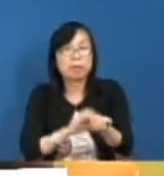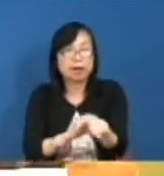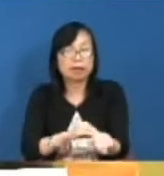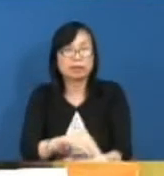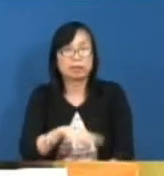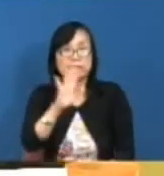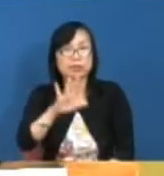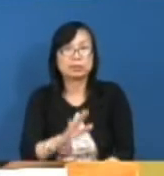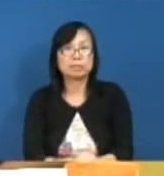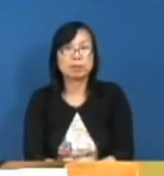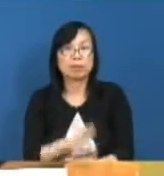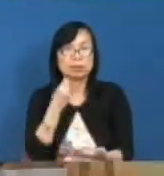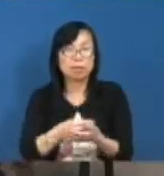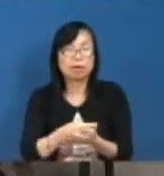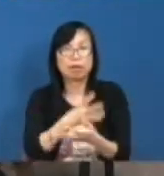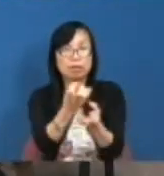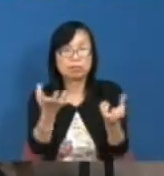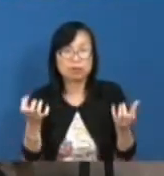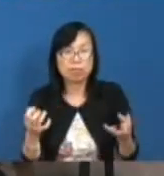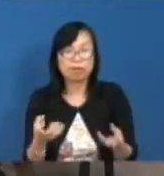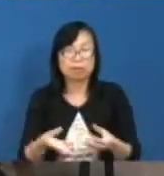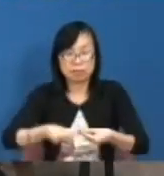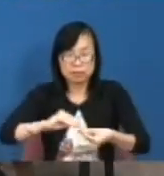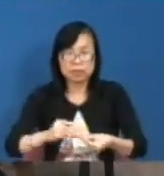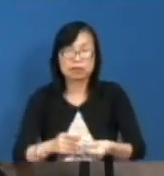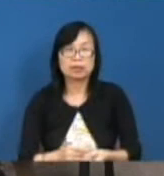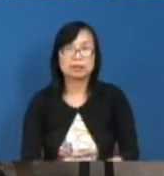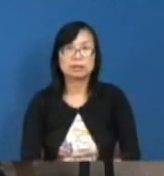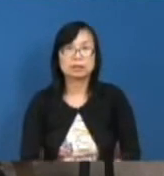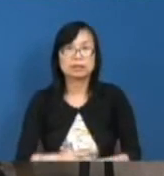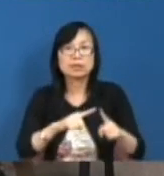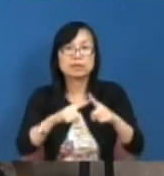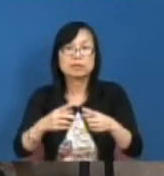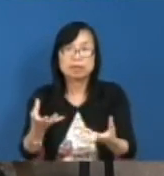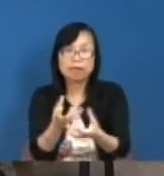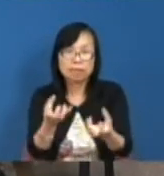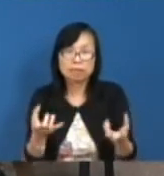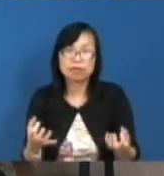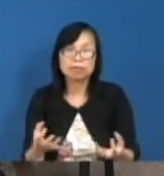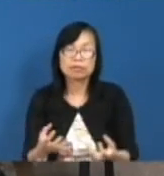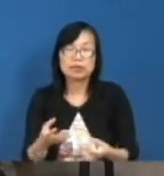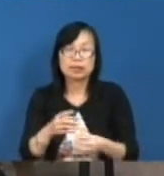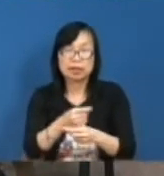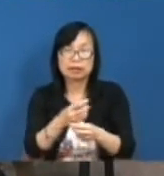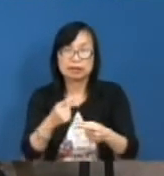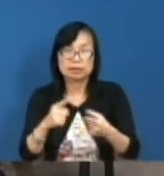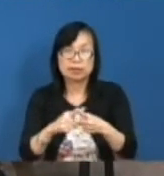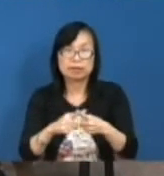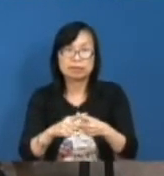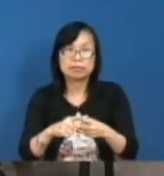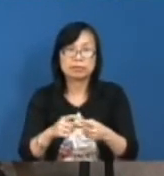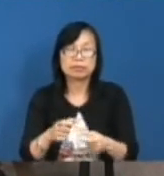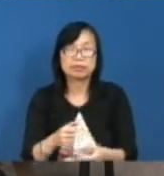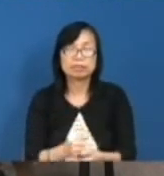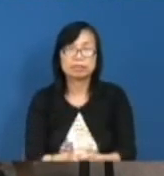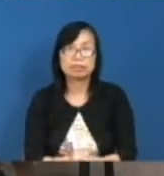買美債，不可以買歐債的嗎？你把 人債很巴閉嗎？是不是如果這樣講法，